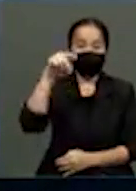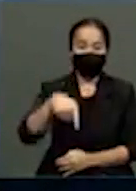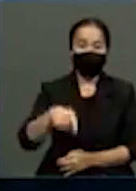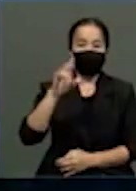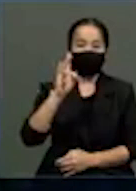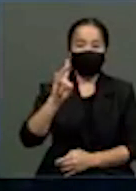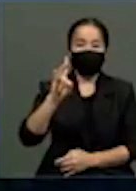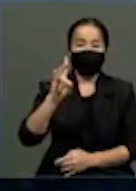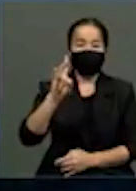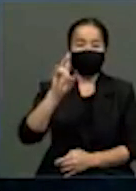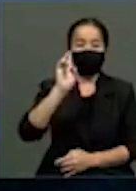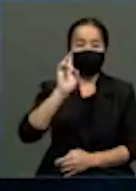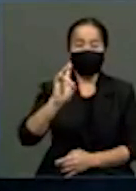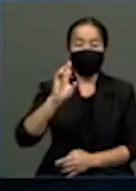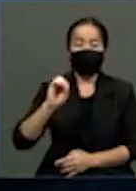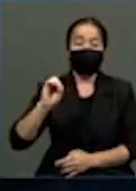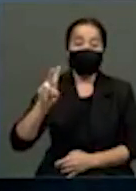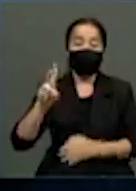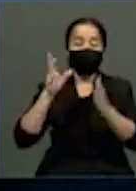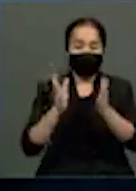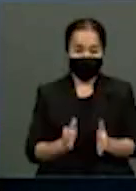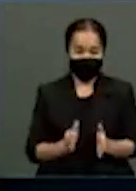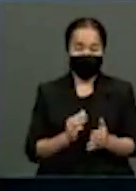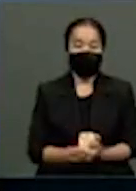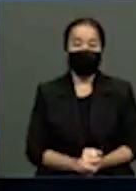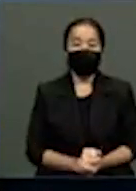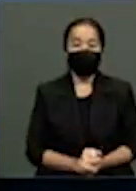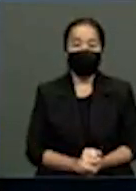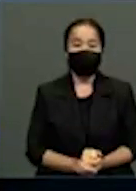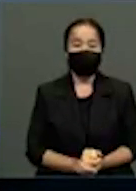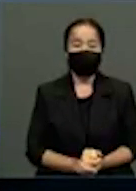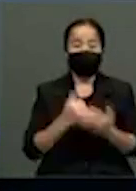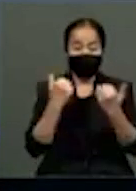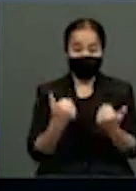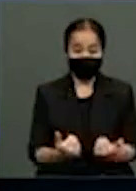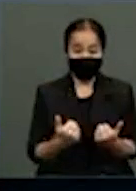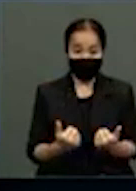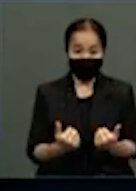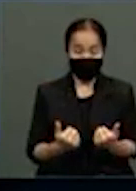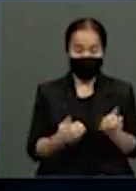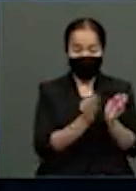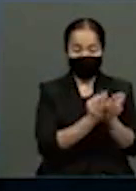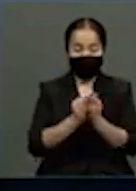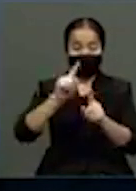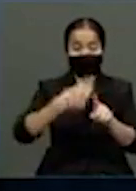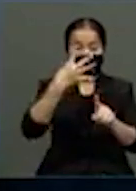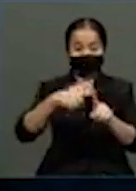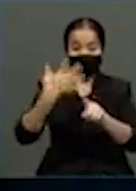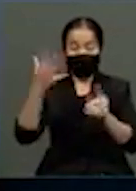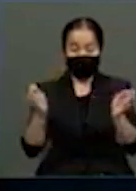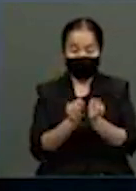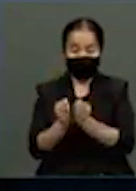2,702 รายเดี๋ยวมีรายละเอียดแจ้งให้ทราบนะครับทำให้ยอดยืนยันสะสมในระลอกนี้อยู่ที่